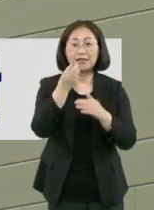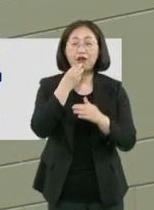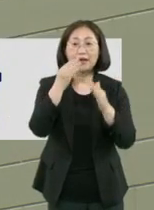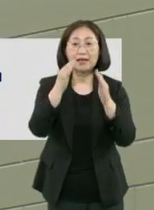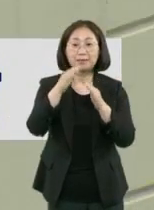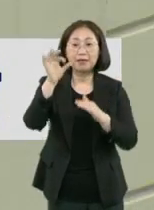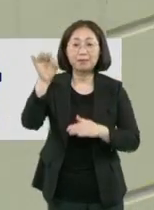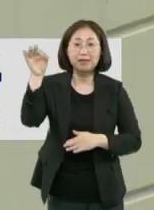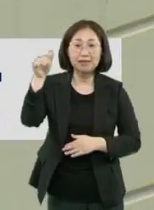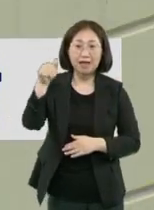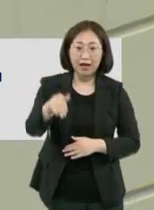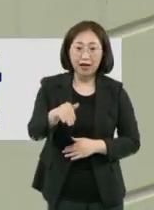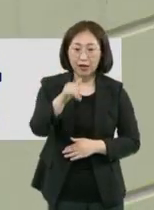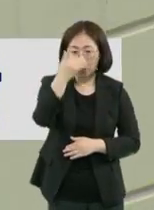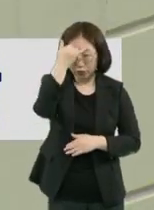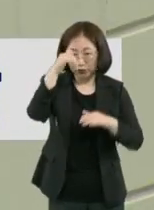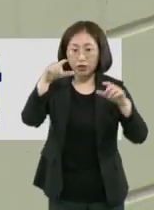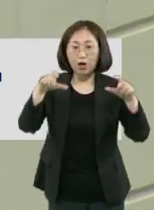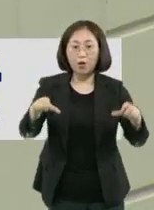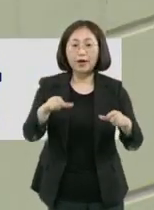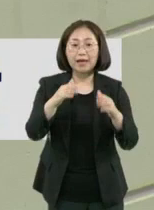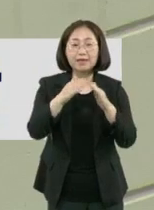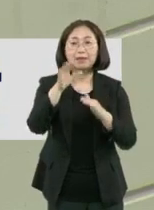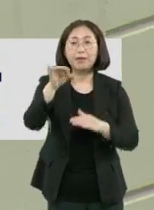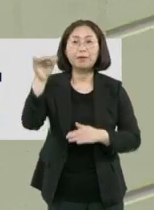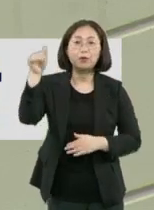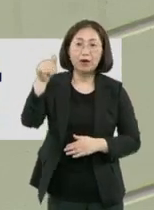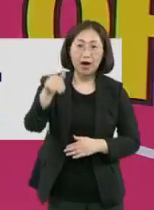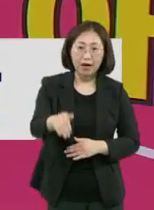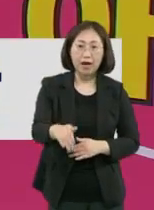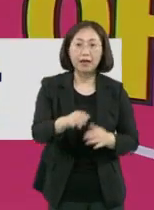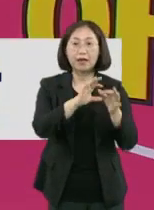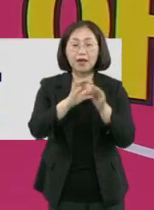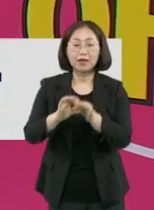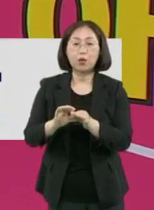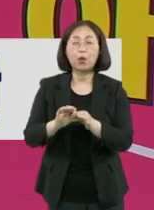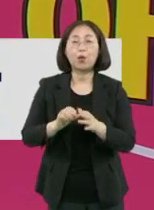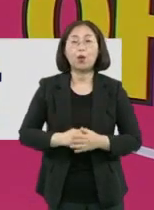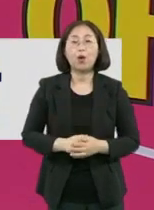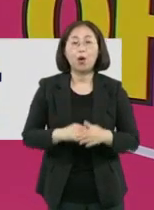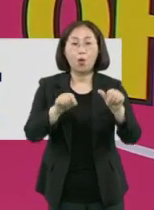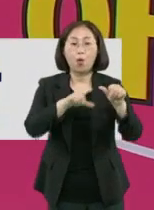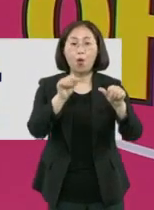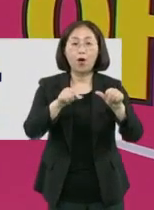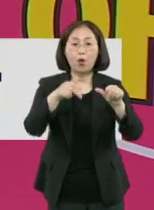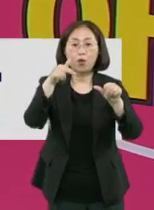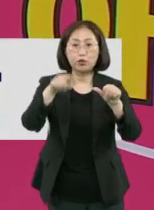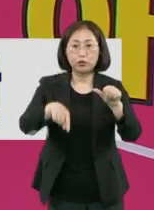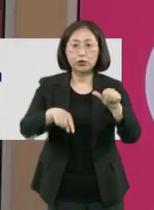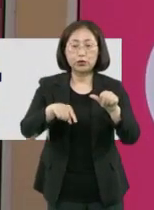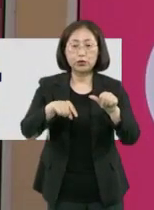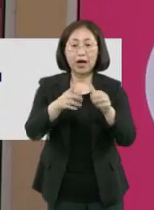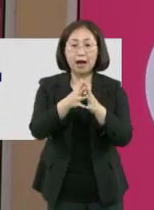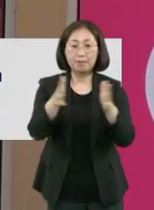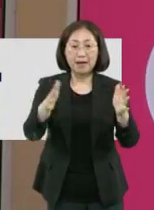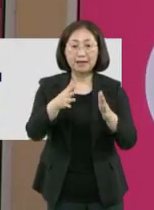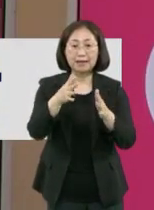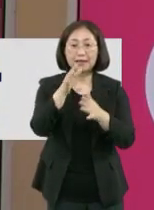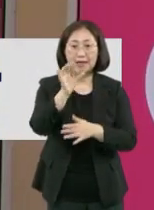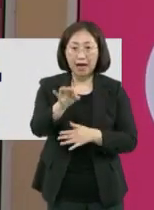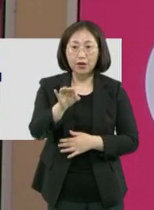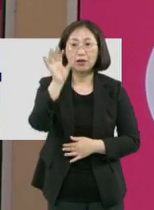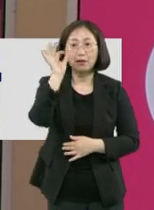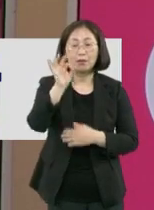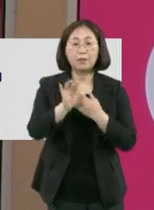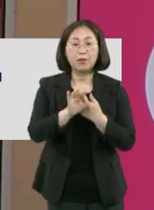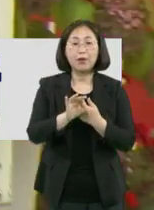하락 전환했고 충청권도 하락세가 이어졌습니다. 한국부동산원의 5월 5째 주 주간 아파트 가격 동향에